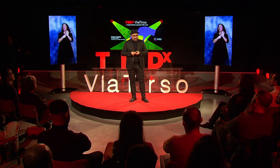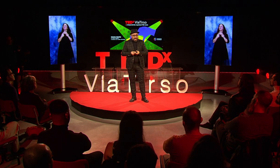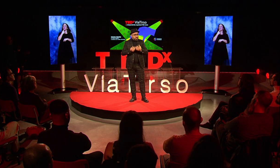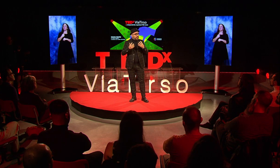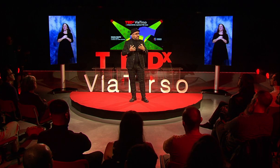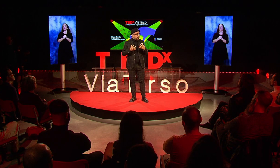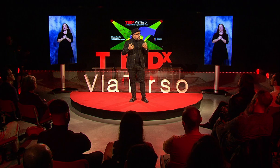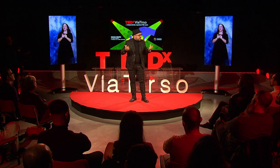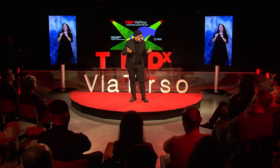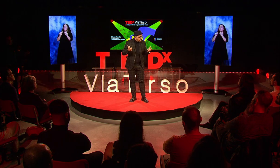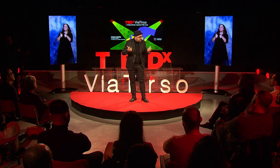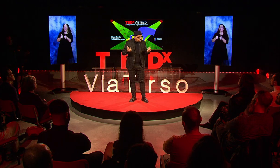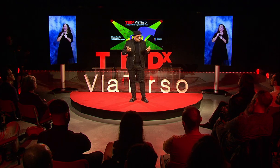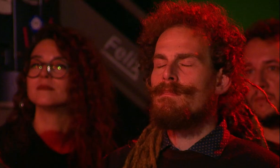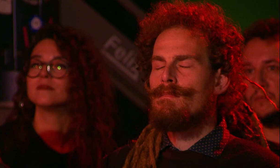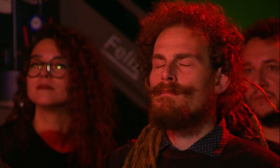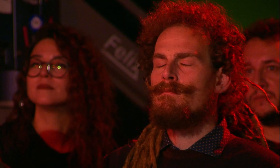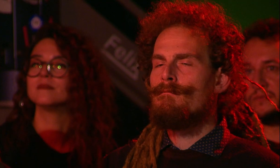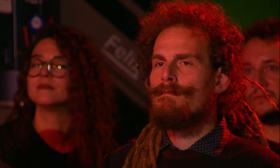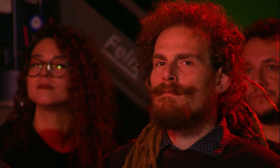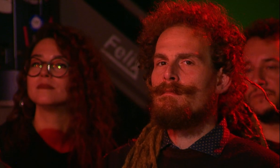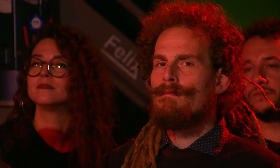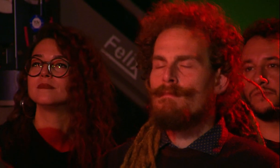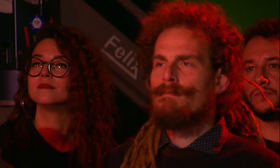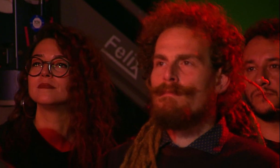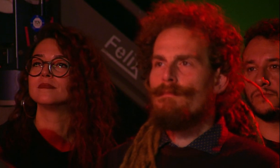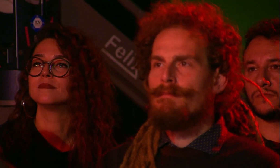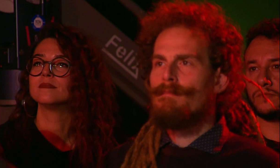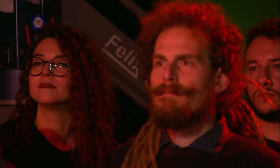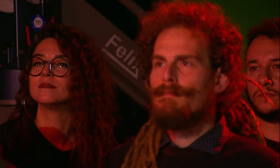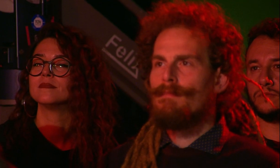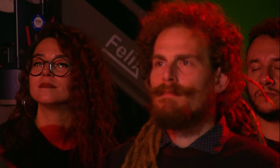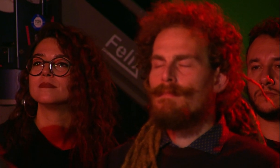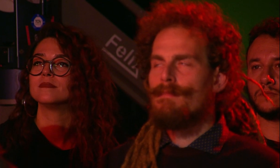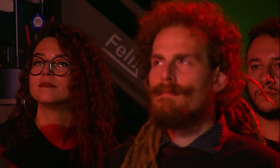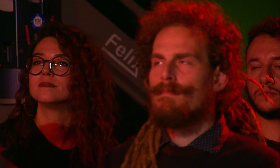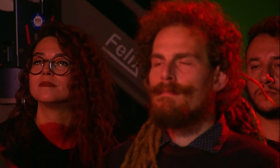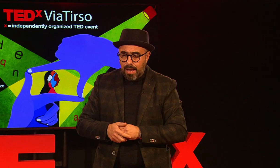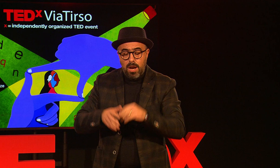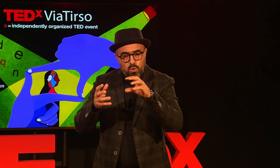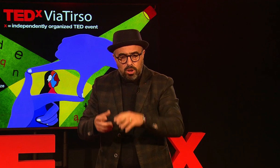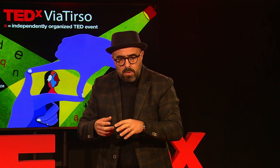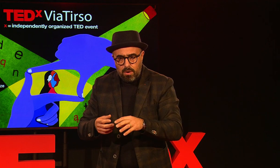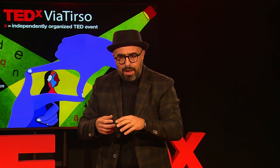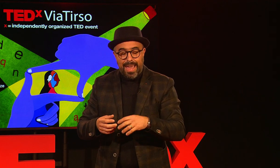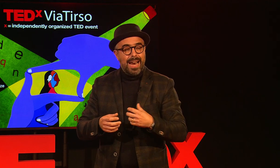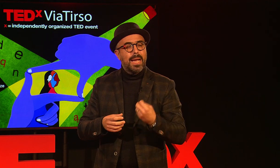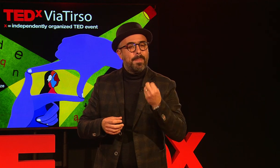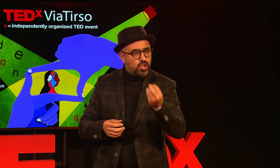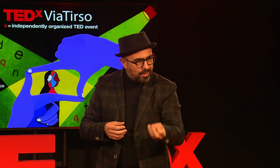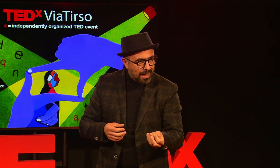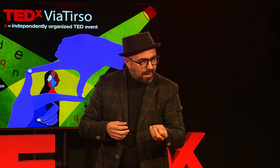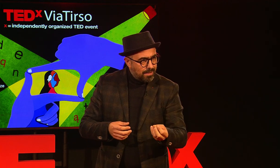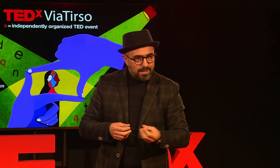ai modelli di business Come funzionano i modelli di business nel mondo dell'editoria E l'ultimo è